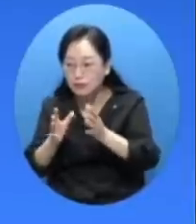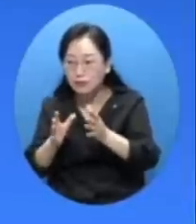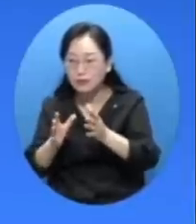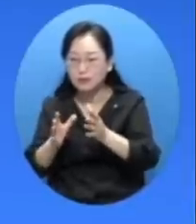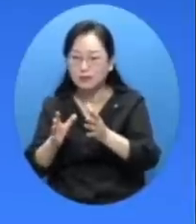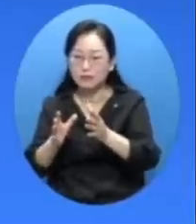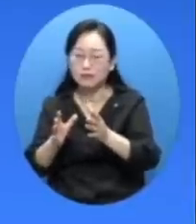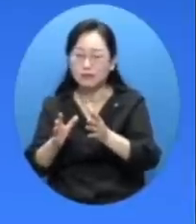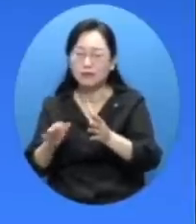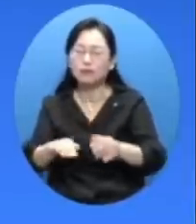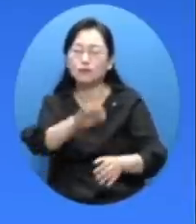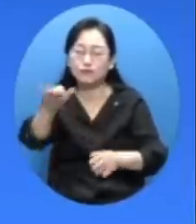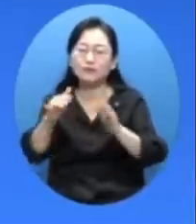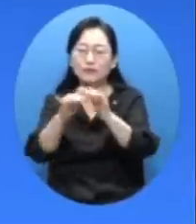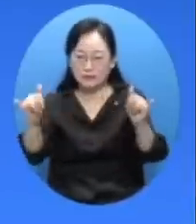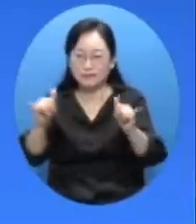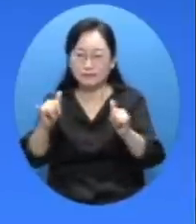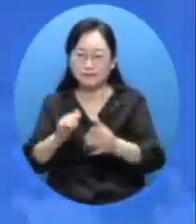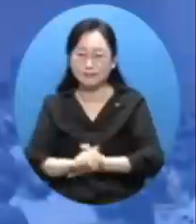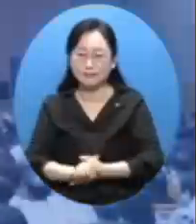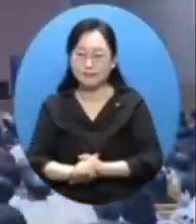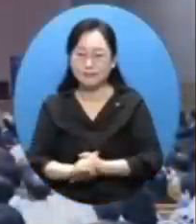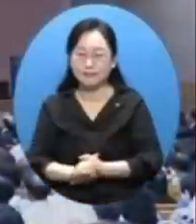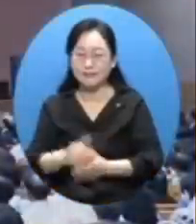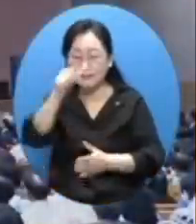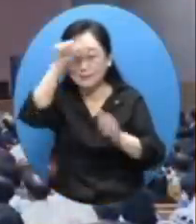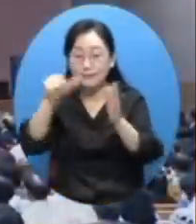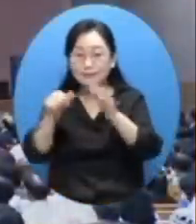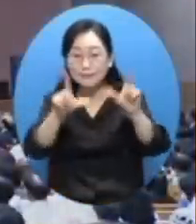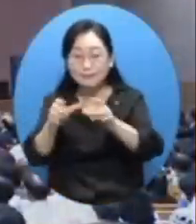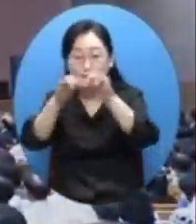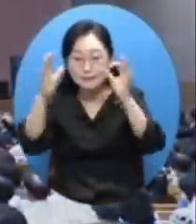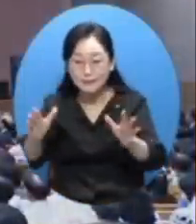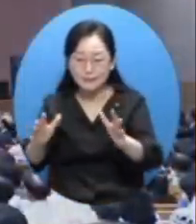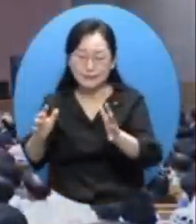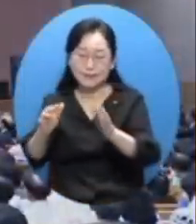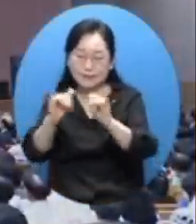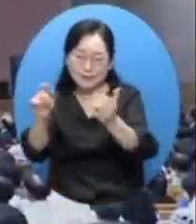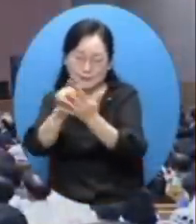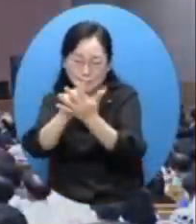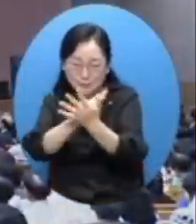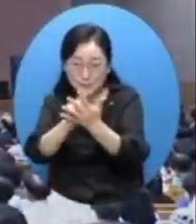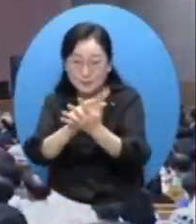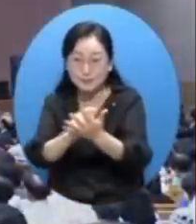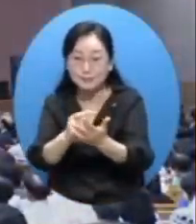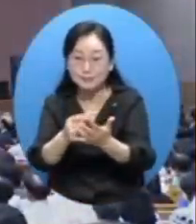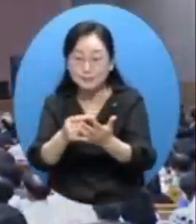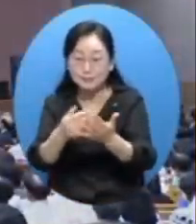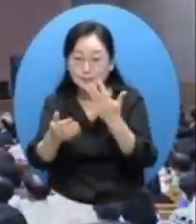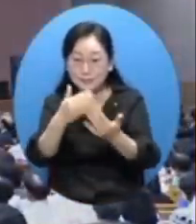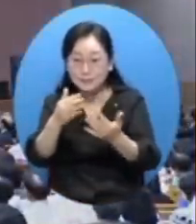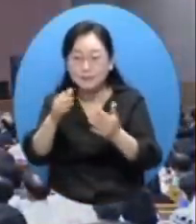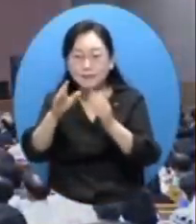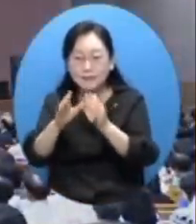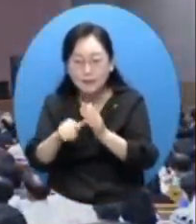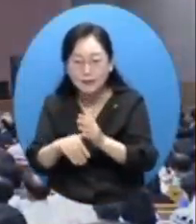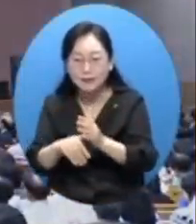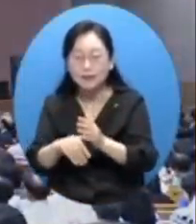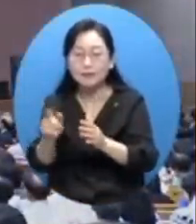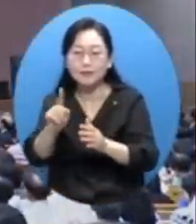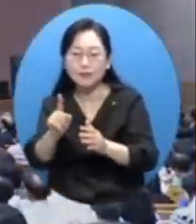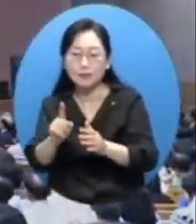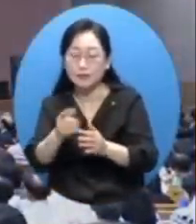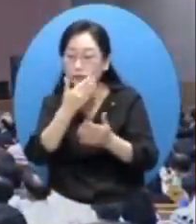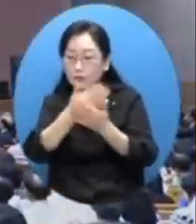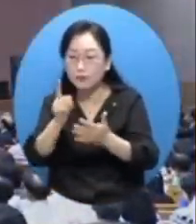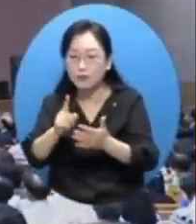수밖에 없는 것이 우리들의 모습입니다. 우리가 일생을 살아가면서 온갖 사람을 만납니다. 중요한 것은 우리가 사람을 만날 때